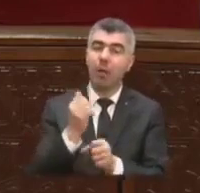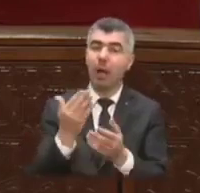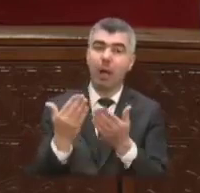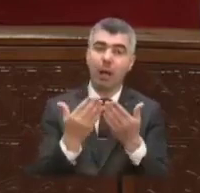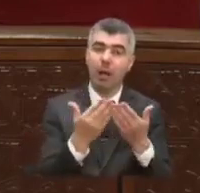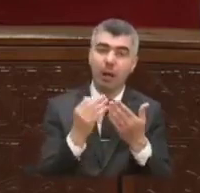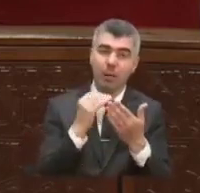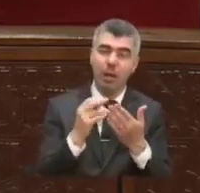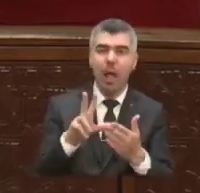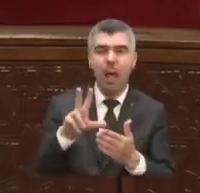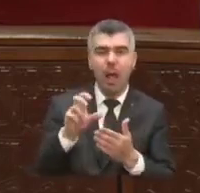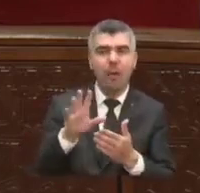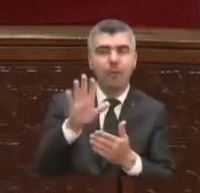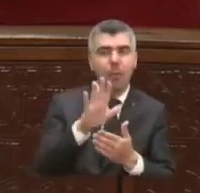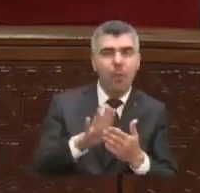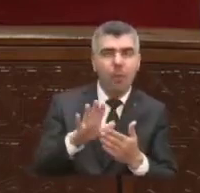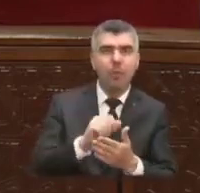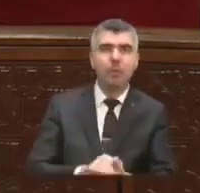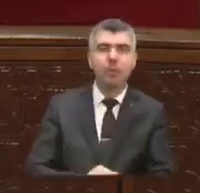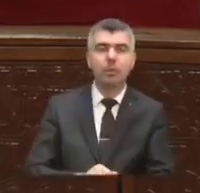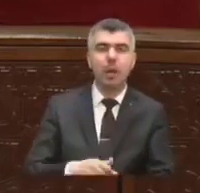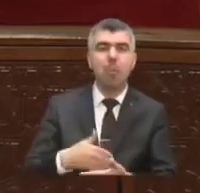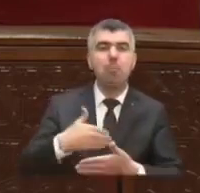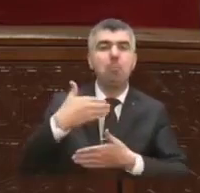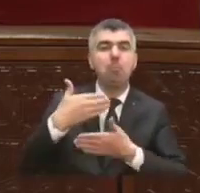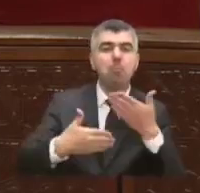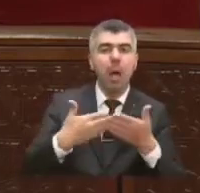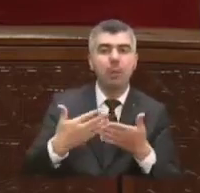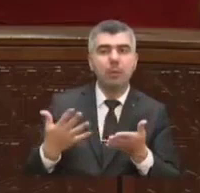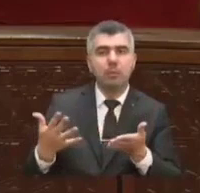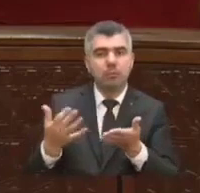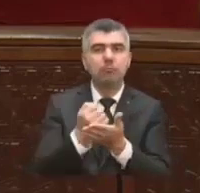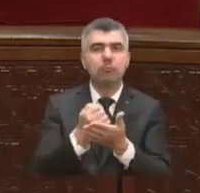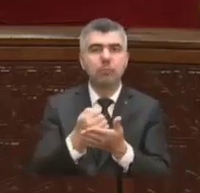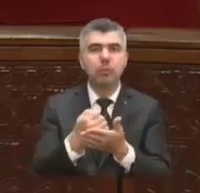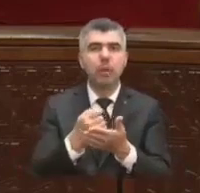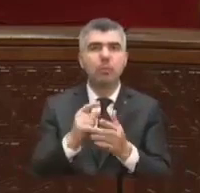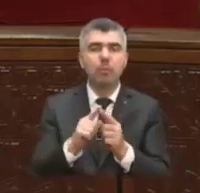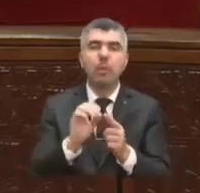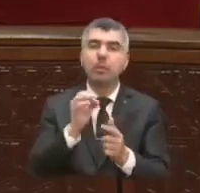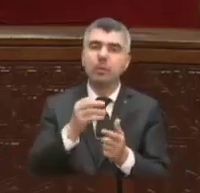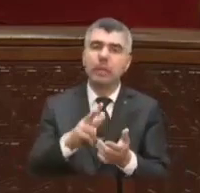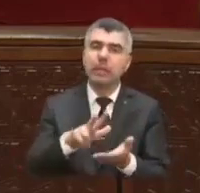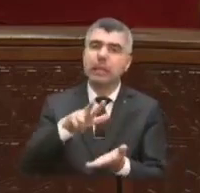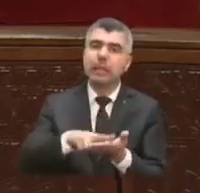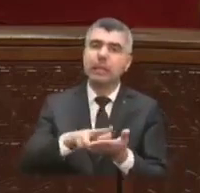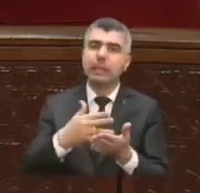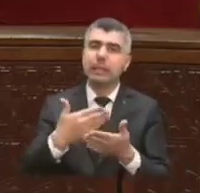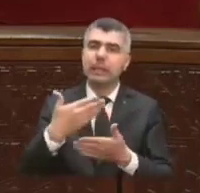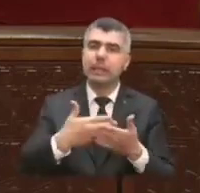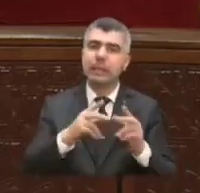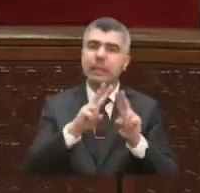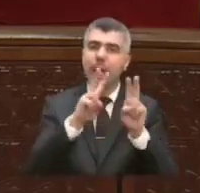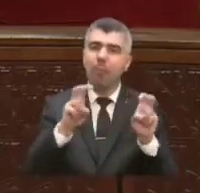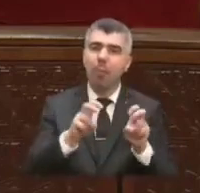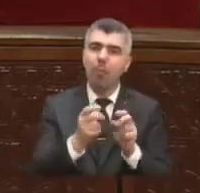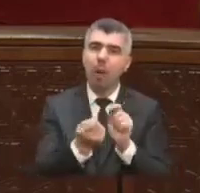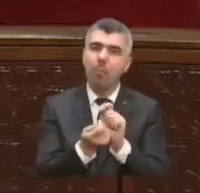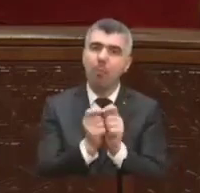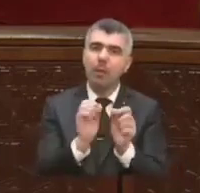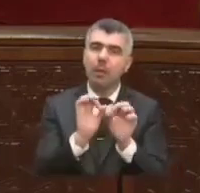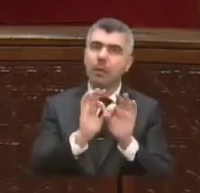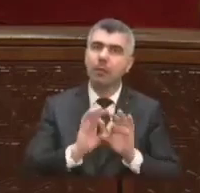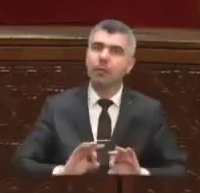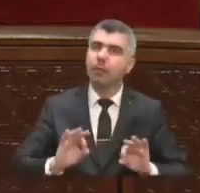هذا معروف به. ما نجيوش من بعد حتى ناخذوا ونسالي ونجيو نقولوا اعطيني الدبلوم ناسيونال، دي ما كايناش وما غنراجعهاش نهائيا،